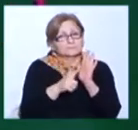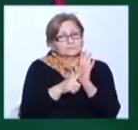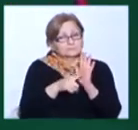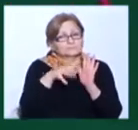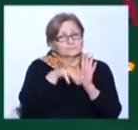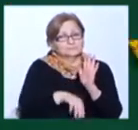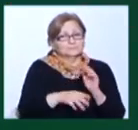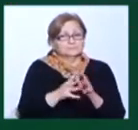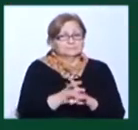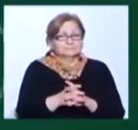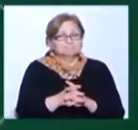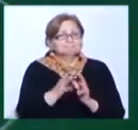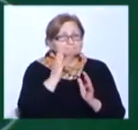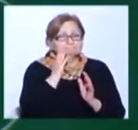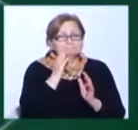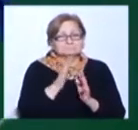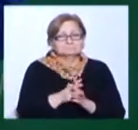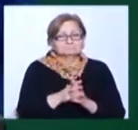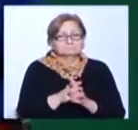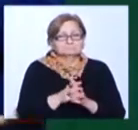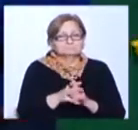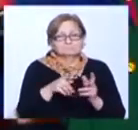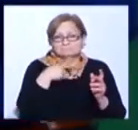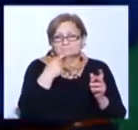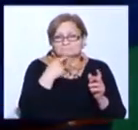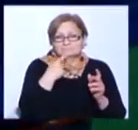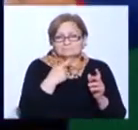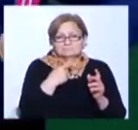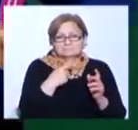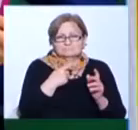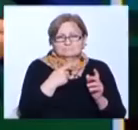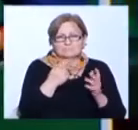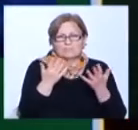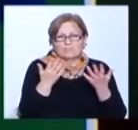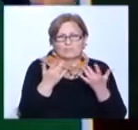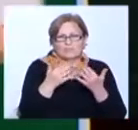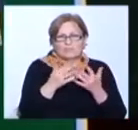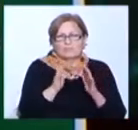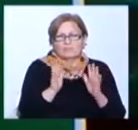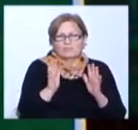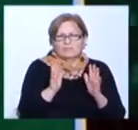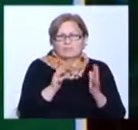7 გამოგვივა. მართალია. ისე ამბობენ ხოლმე რომ თითებზე არიან გარიშოთო და